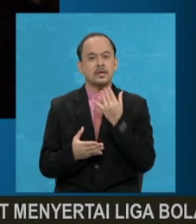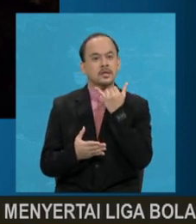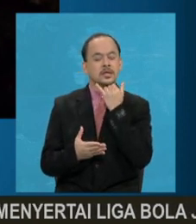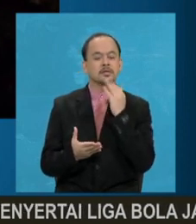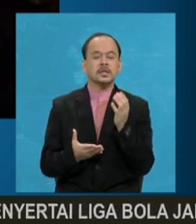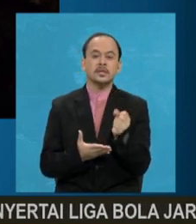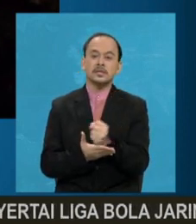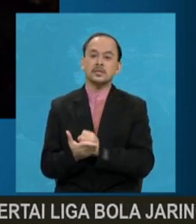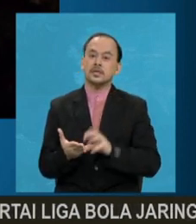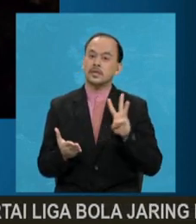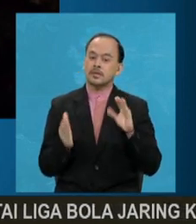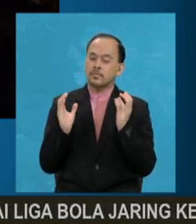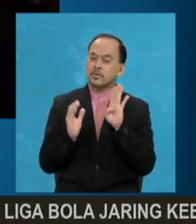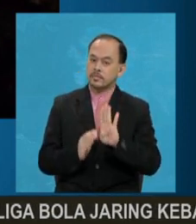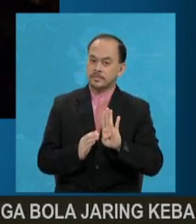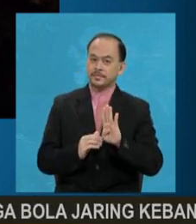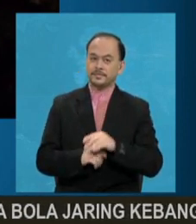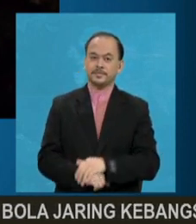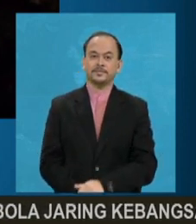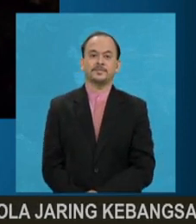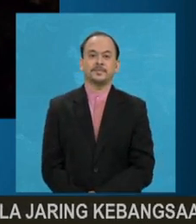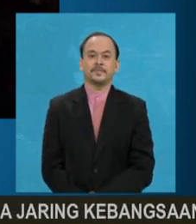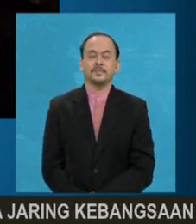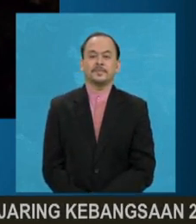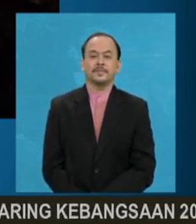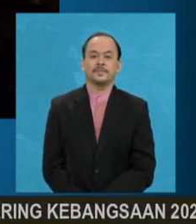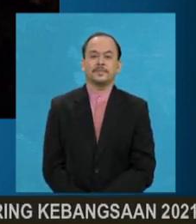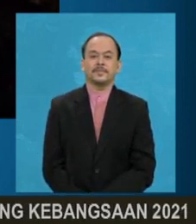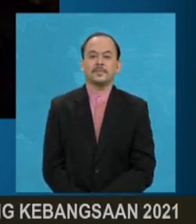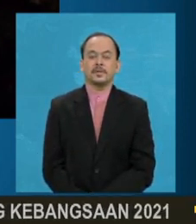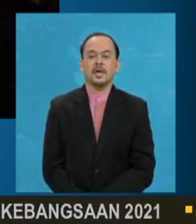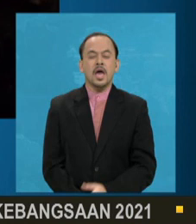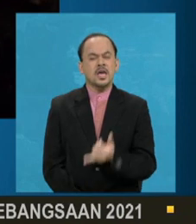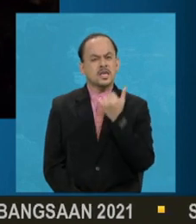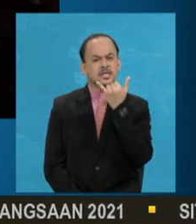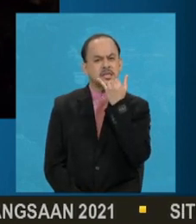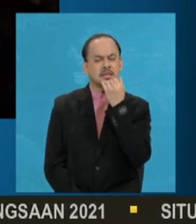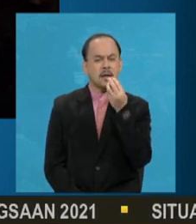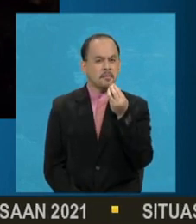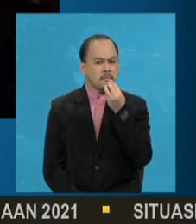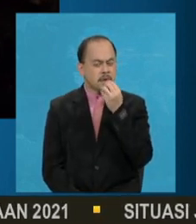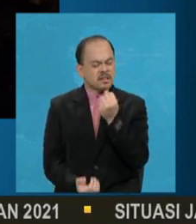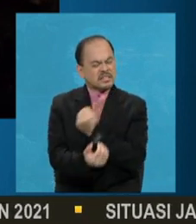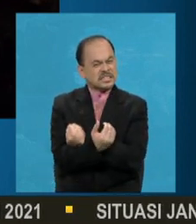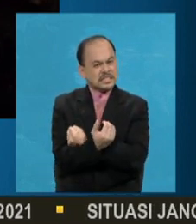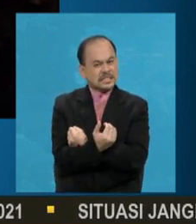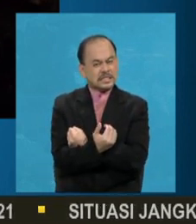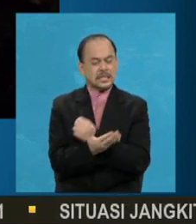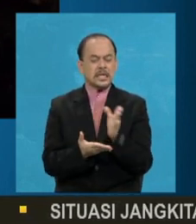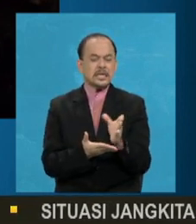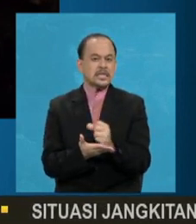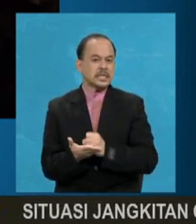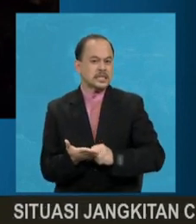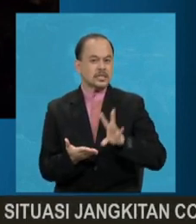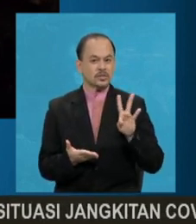kurung beata penyalahgunaan data Happy Tegal 27 yaitu atas kesalahan memakan darah terkawal dan section